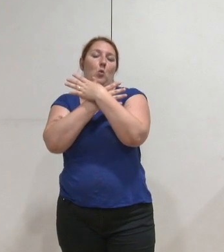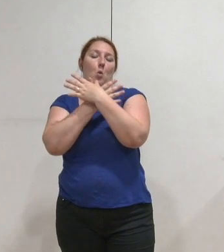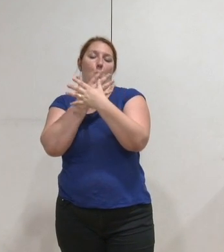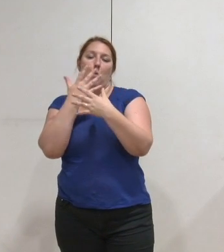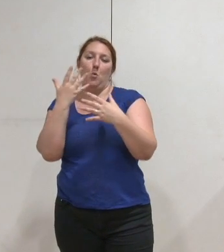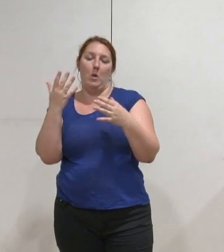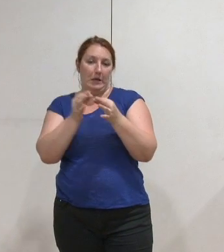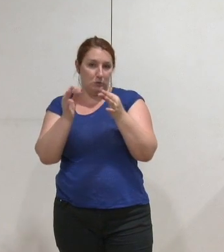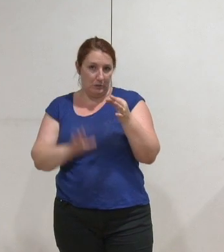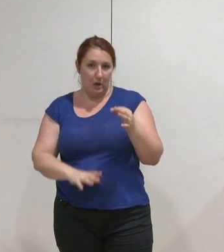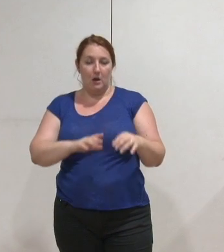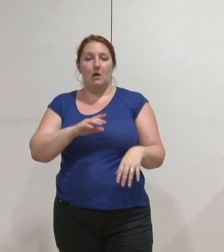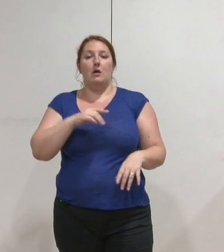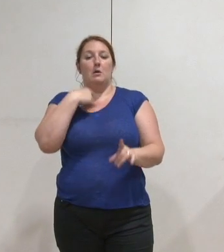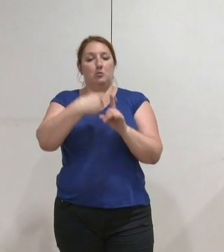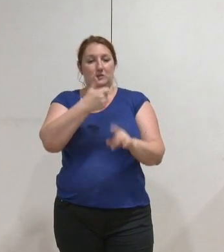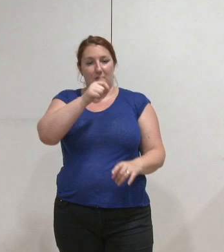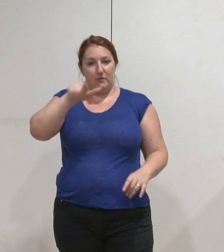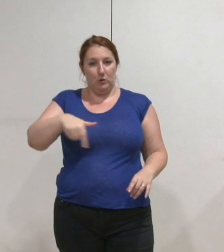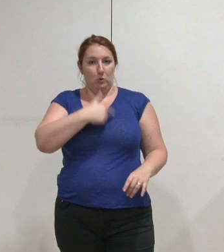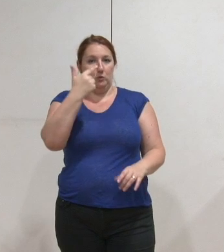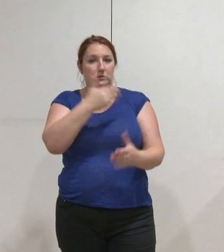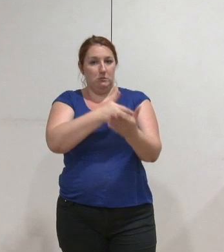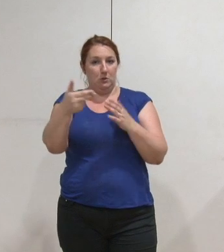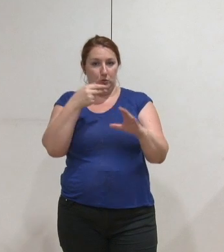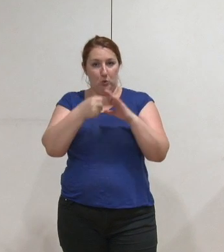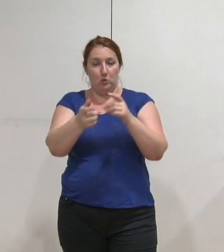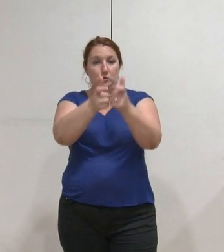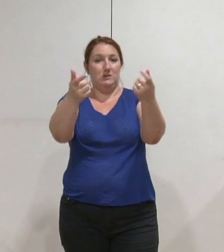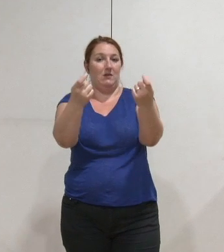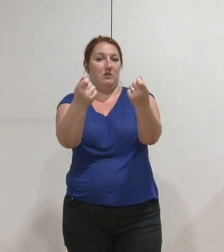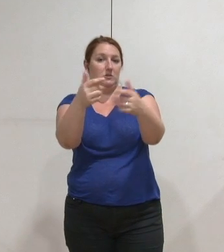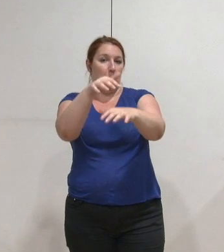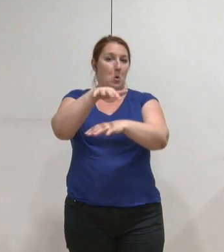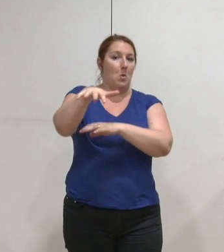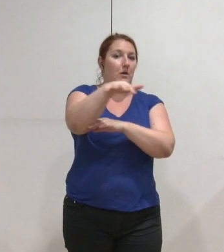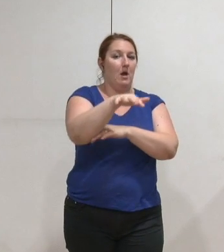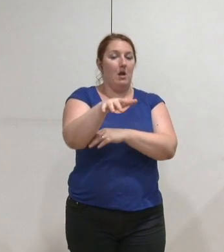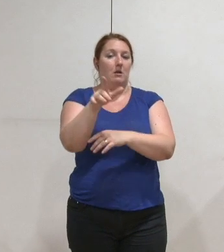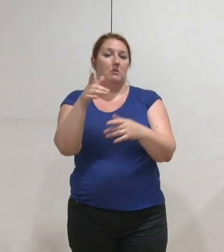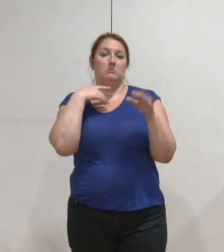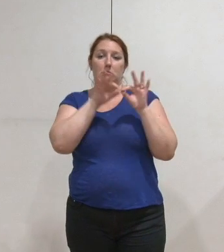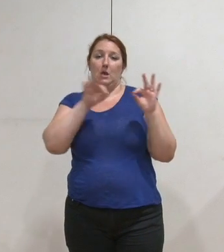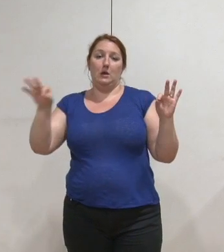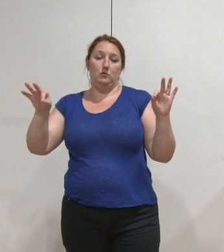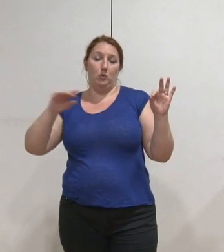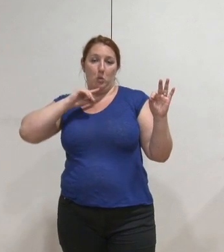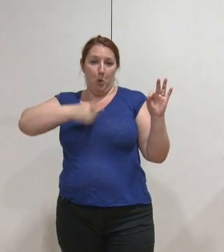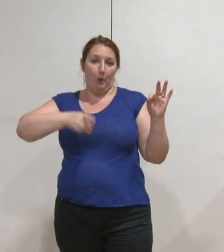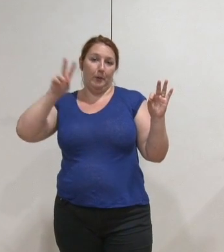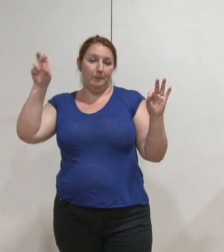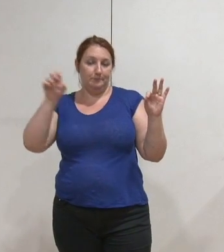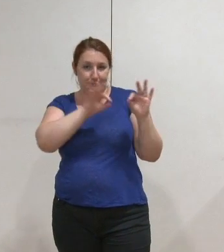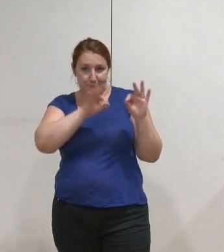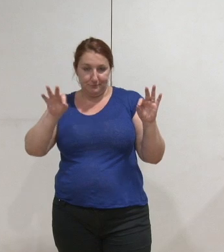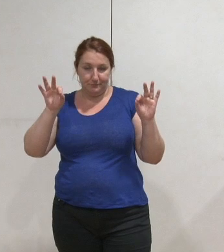1,12 12 millions d'euros de la société de financement local qui elle est une écriture d'ordre et donc